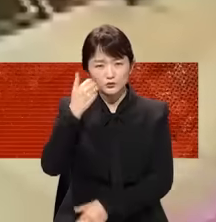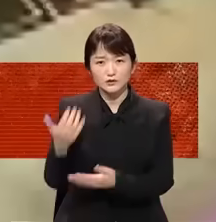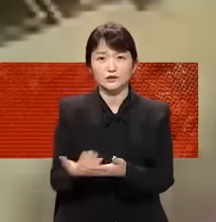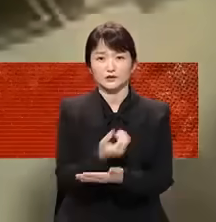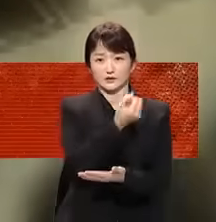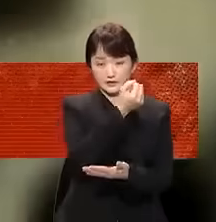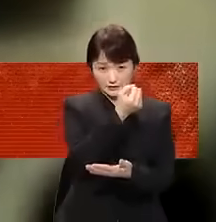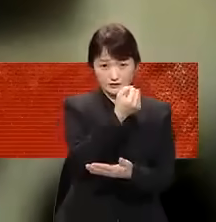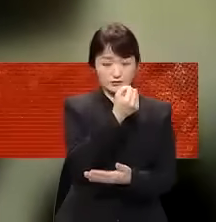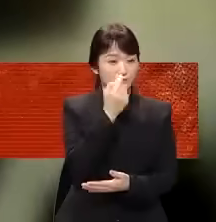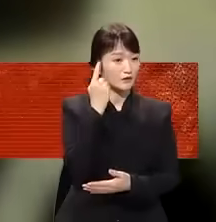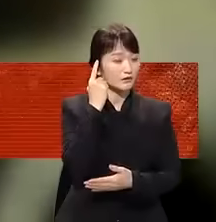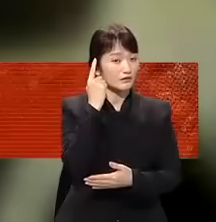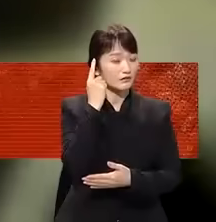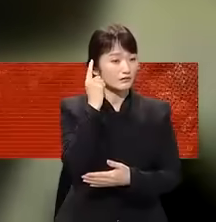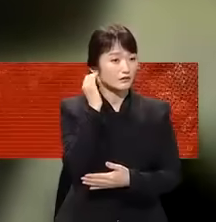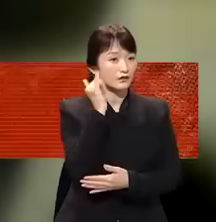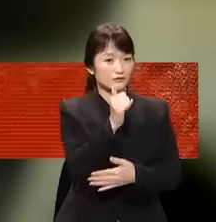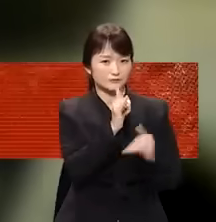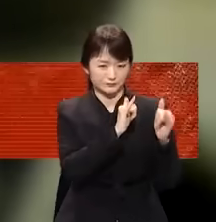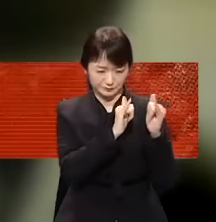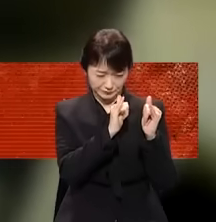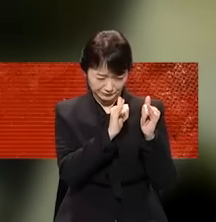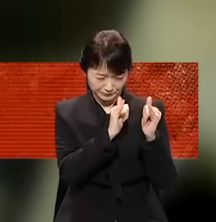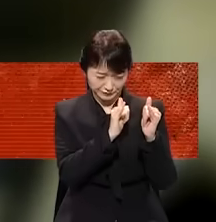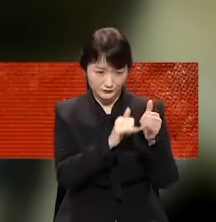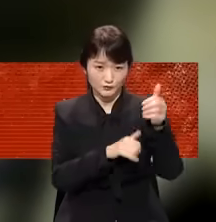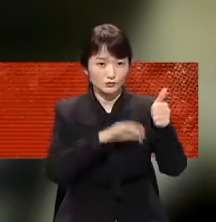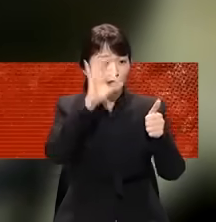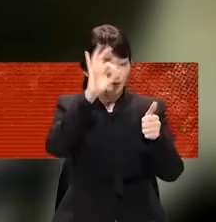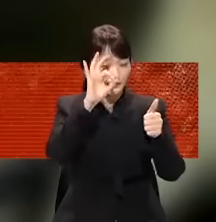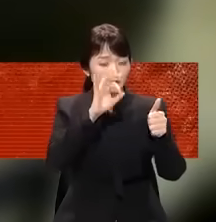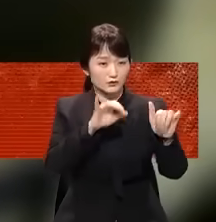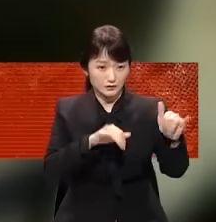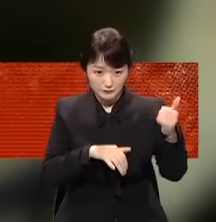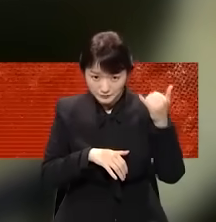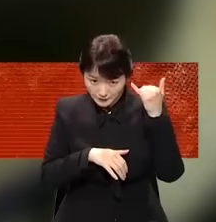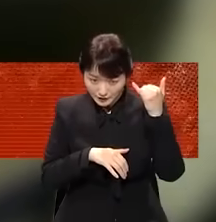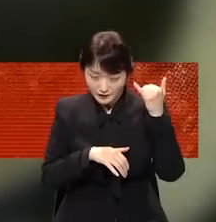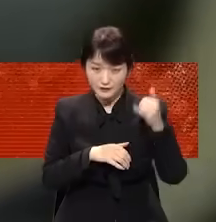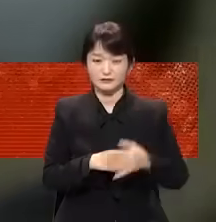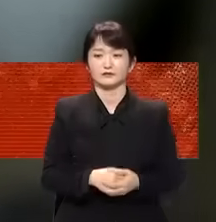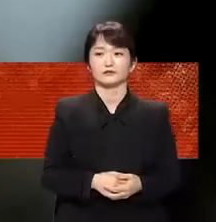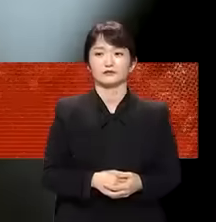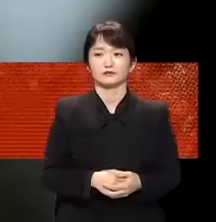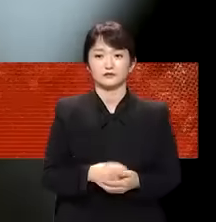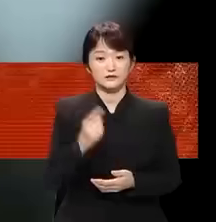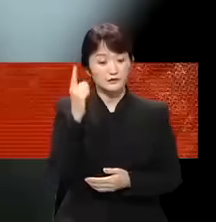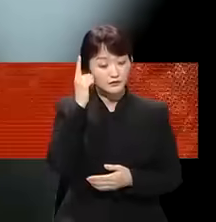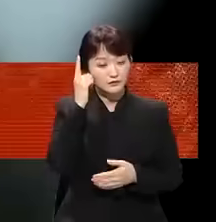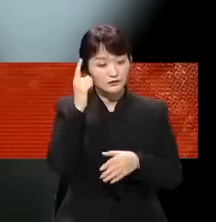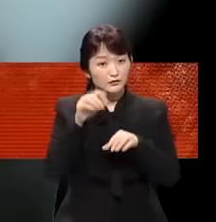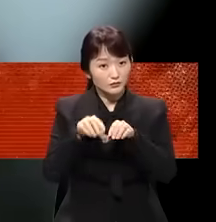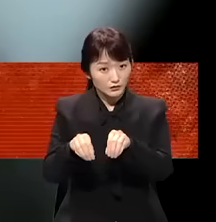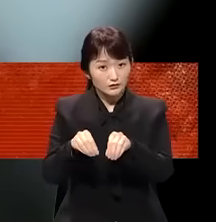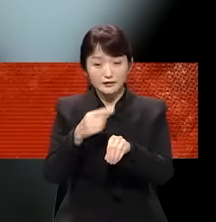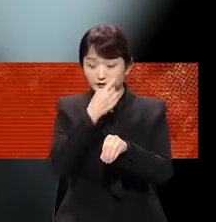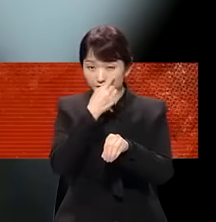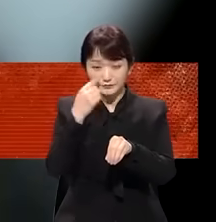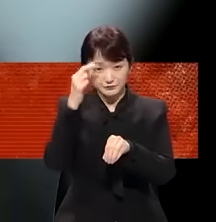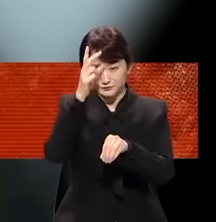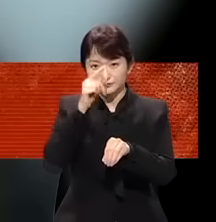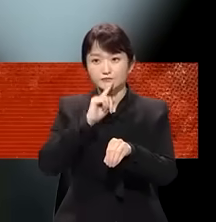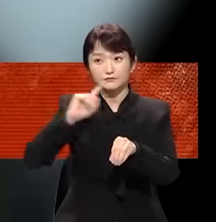전화 켜져 있고 주인을 찾아주기 전화를 받죠 그래서 전화 꺼져 있는 걸 확인하고 바로 경찰에 신고를 했는데이 나중에 지금